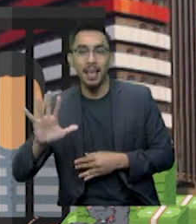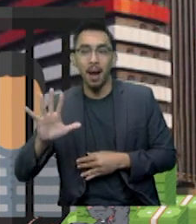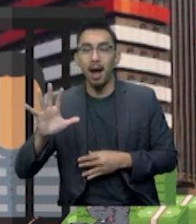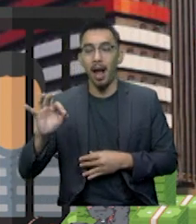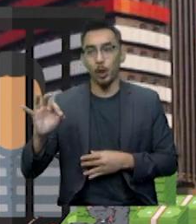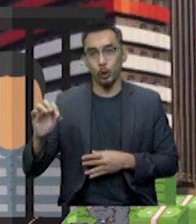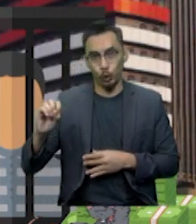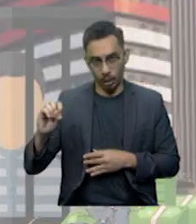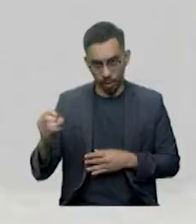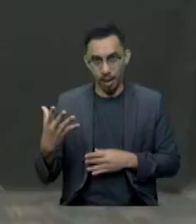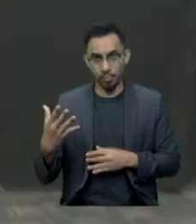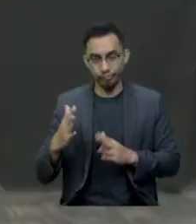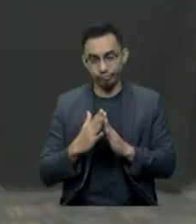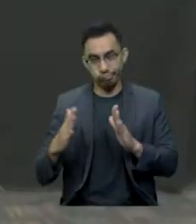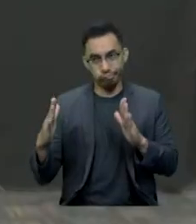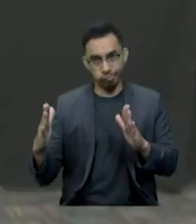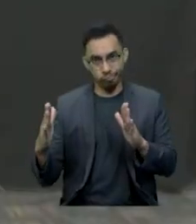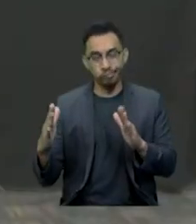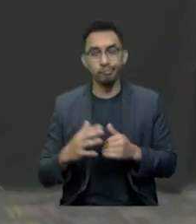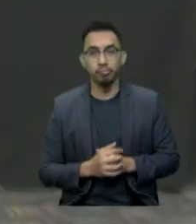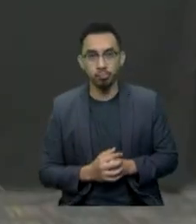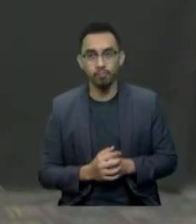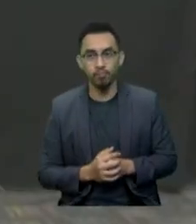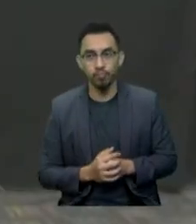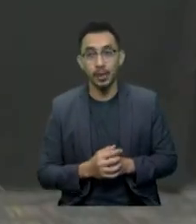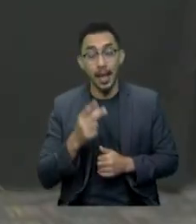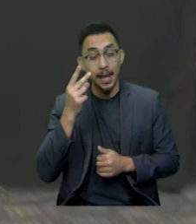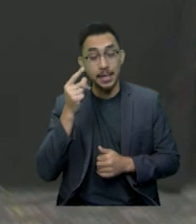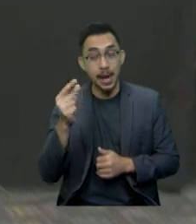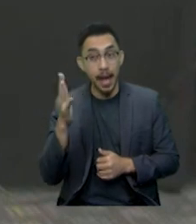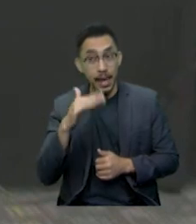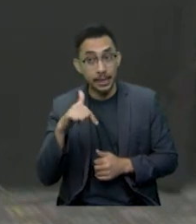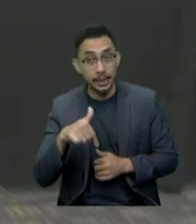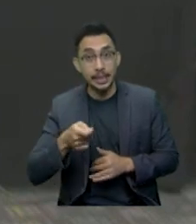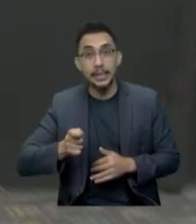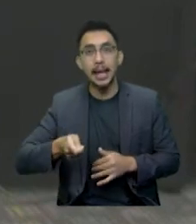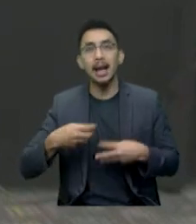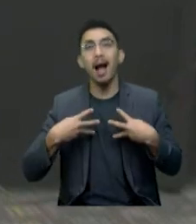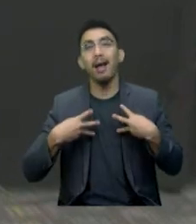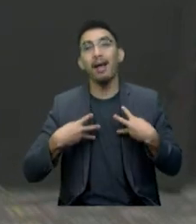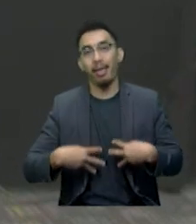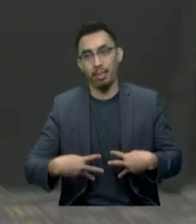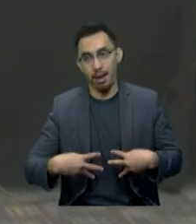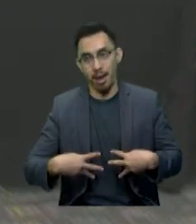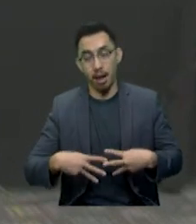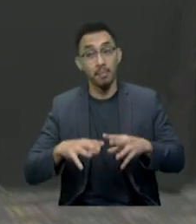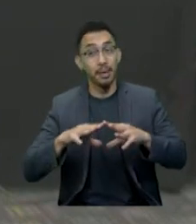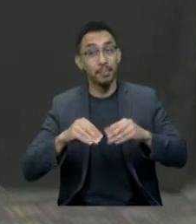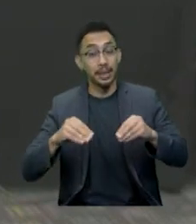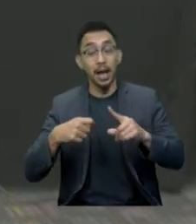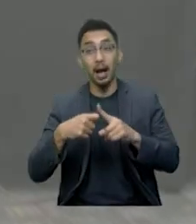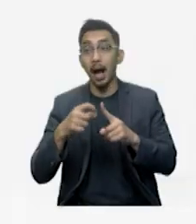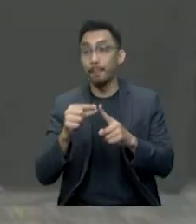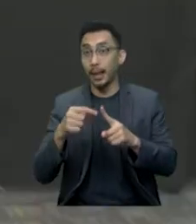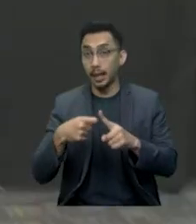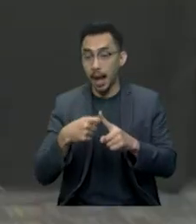juta rupiah. Rencananya hari ini sidang etik kasus pungli rutan KPK mulai digelar.